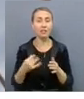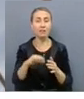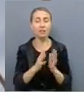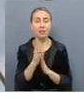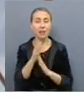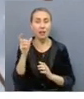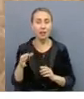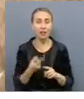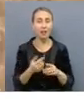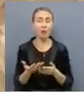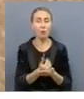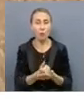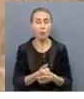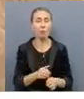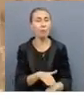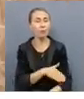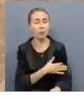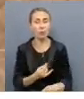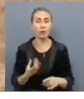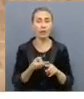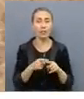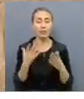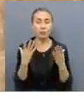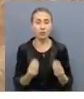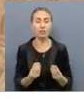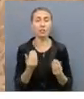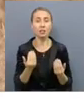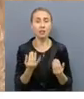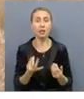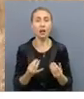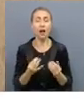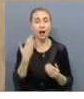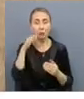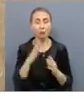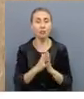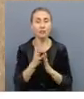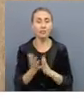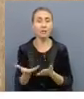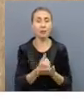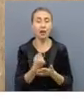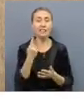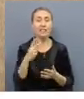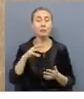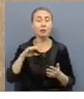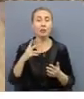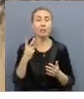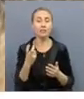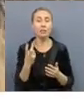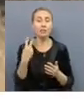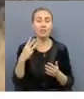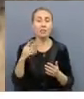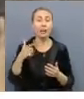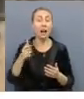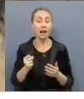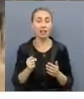погоду уборка продвигается медленно. На сегодняшний день акмолинские фермеры собрали урожай с 1 миллиона 227 гектаров